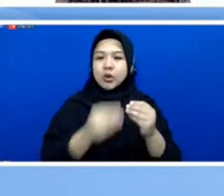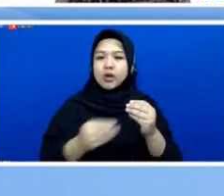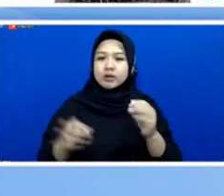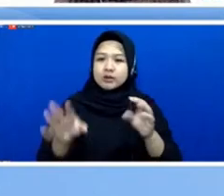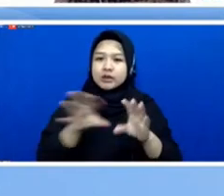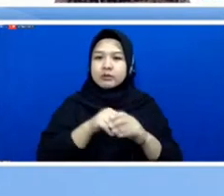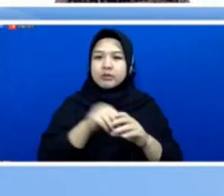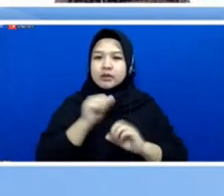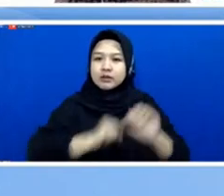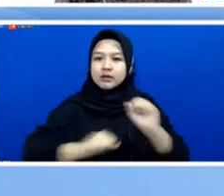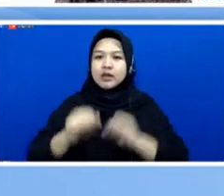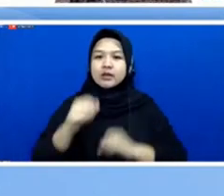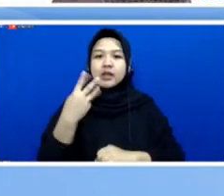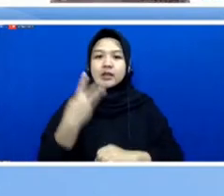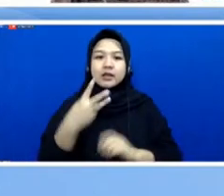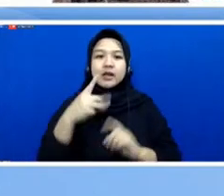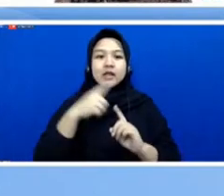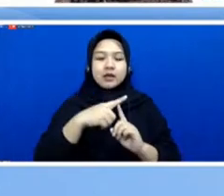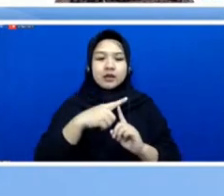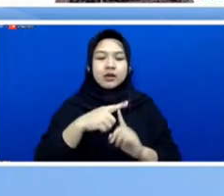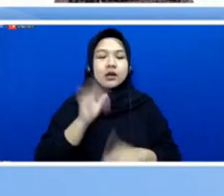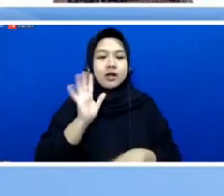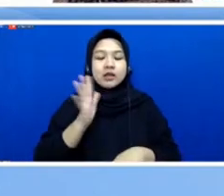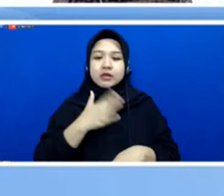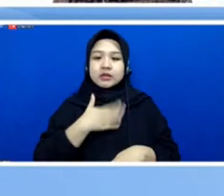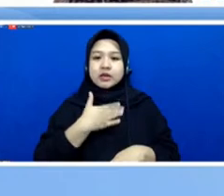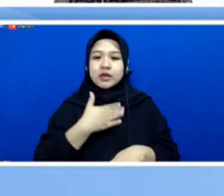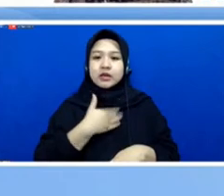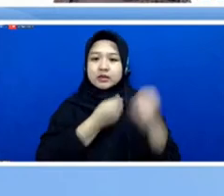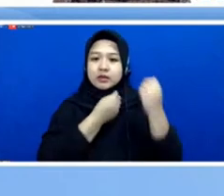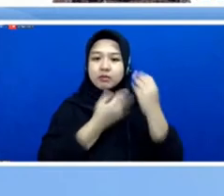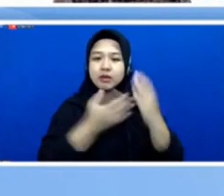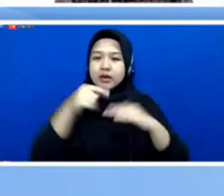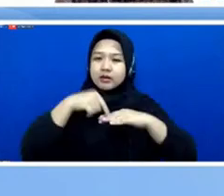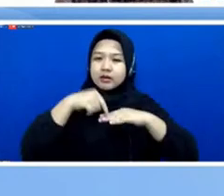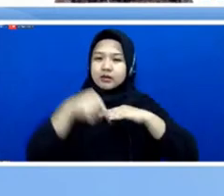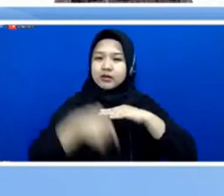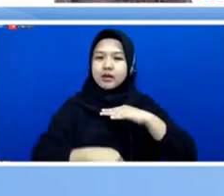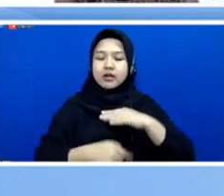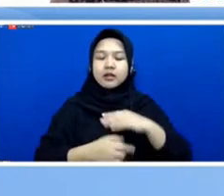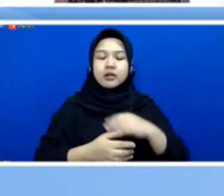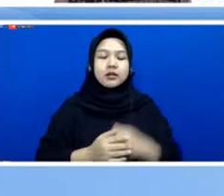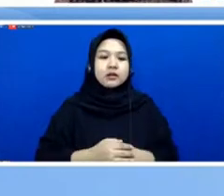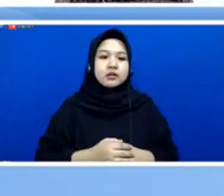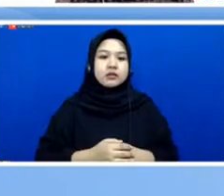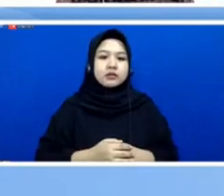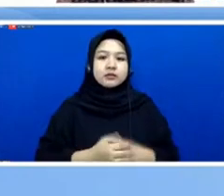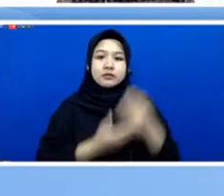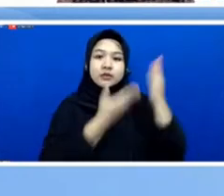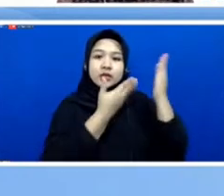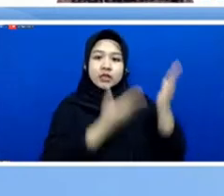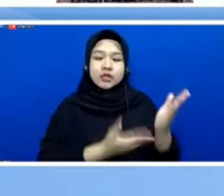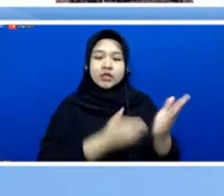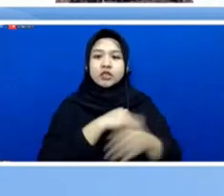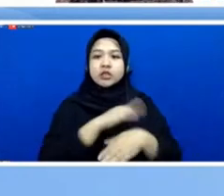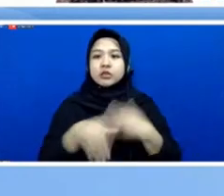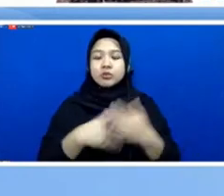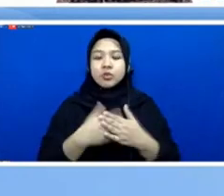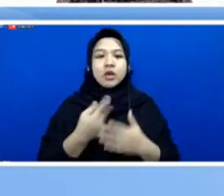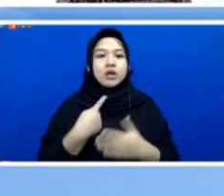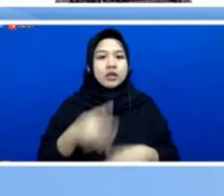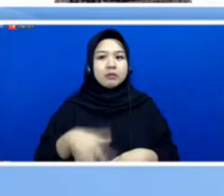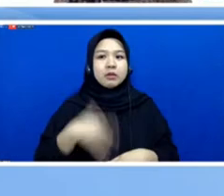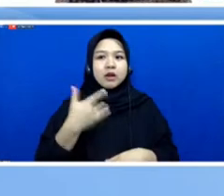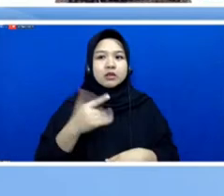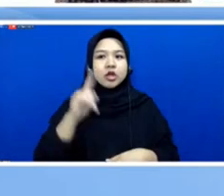kegiatan 3T-nya. Nanti saya akan sampaikan detailnya. Next lagi. Nah, dari ini semuanya kita merasa bahwa ini